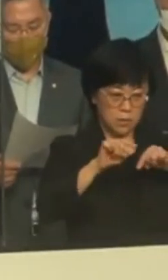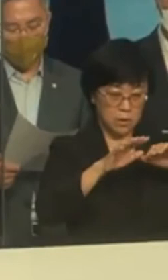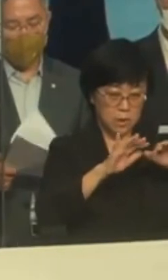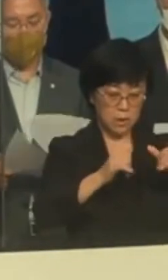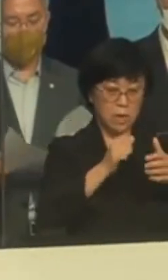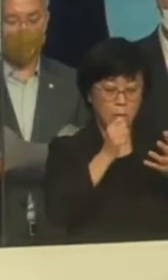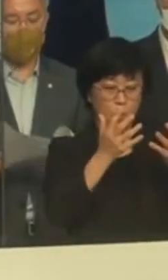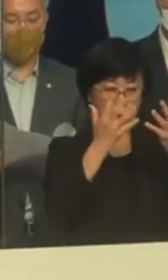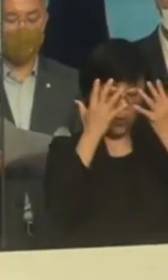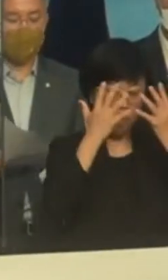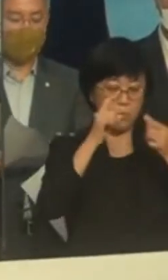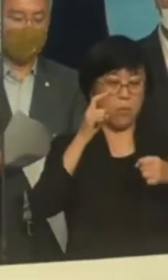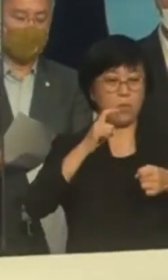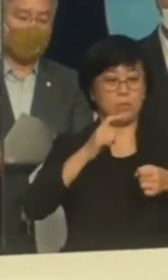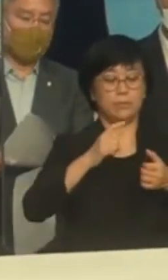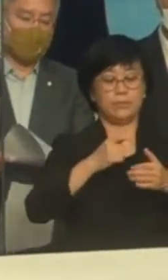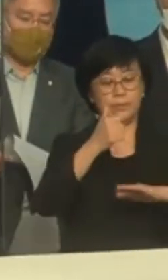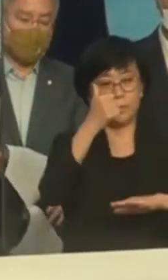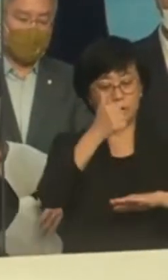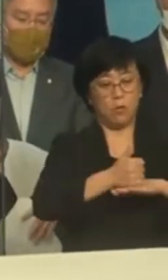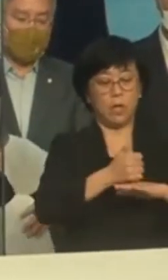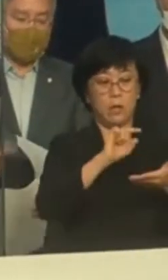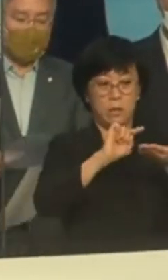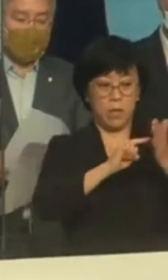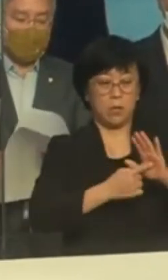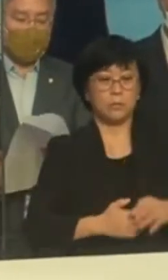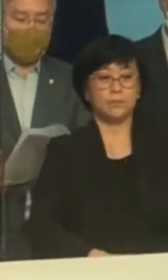것이 본질입니다. 신계균,